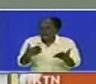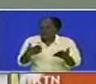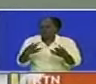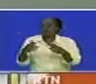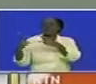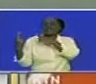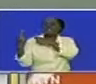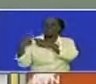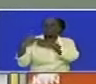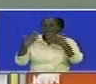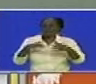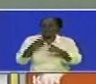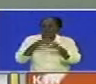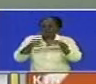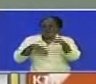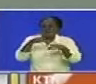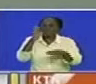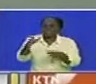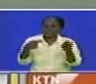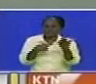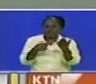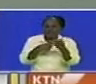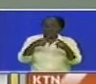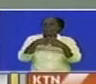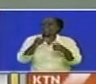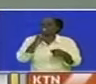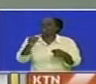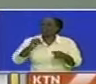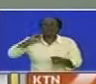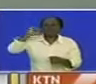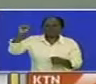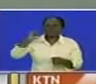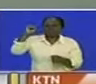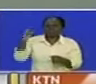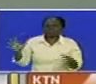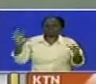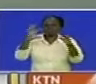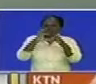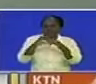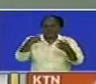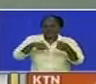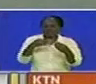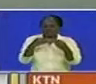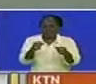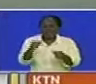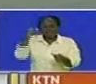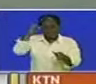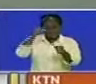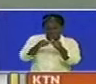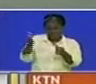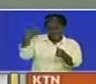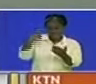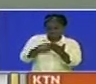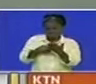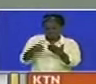ya makonge eneo la Taita badala ya wanasiasa kujiingiza kati kama wapatanishi. Takumbukwa juma lililopita